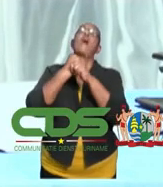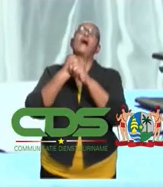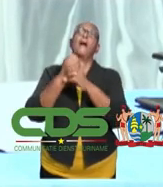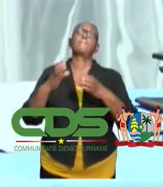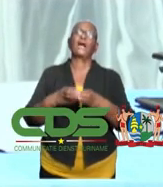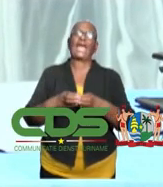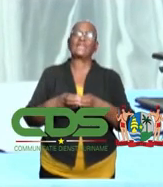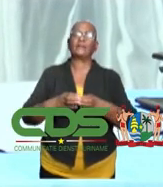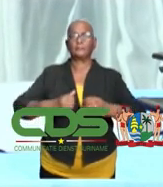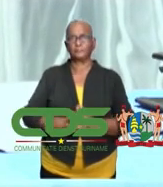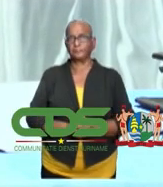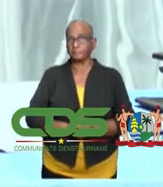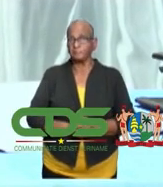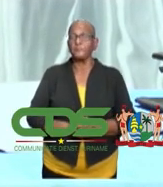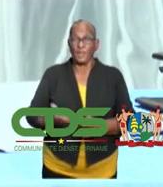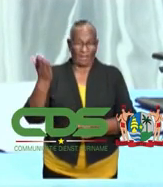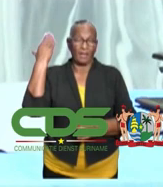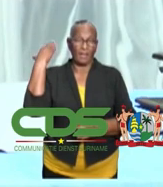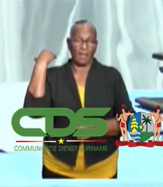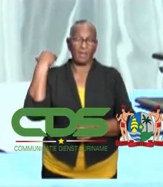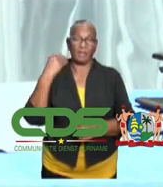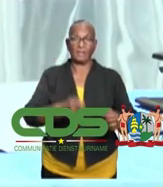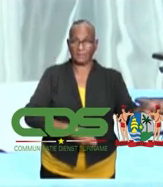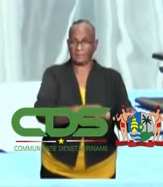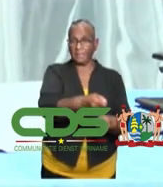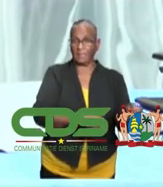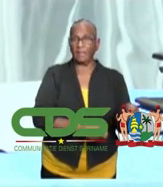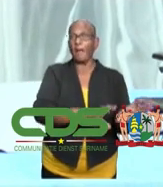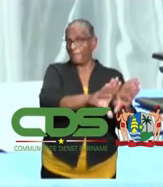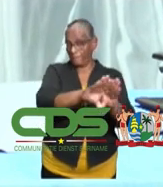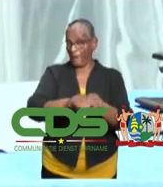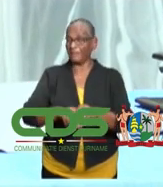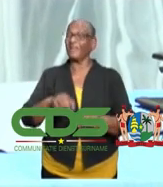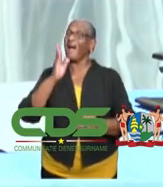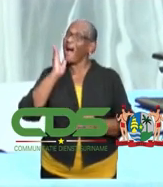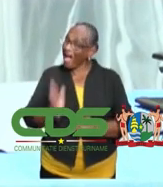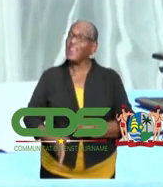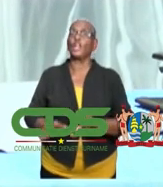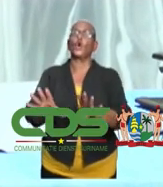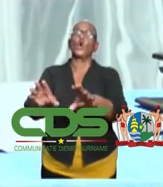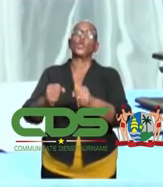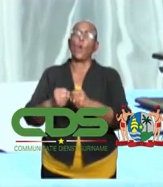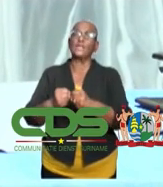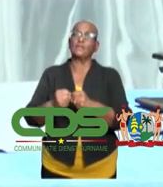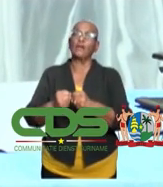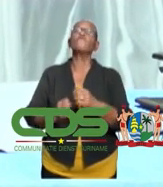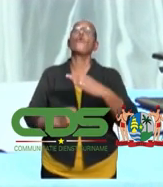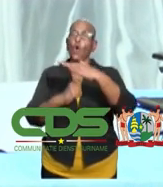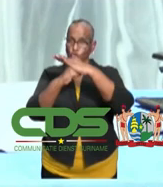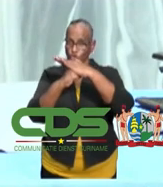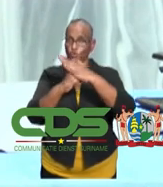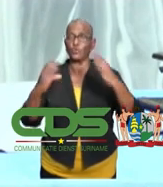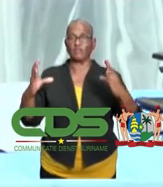Dames en heren, we hadden eerder als regering maatregelen al getroffen ter ondersteuning van de